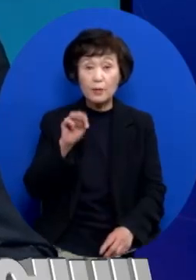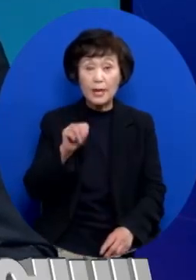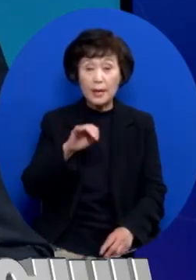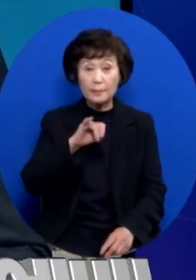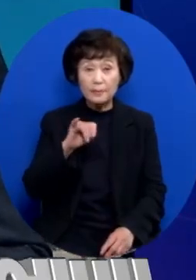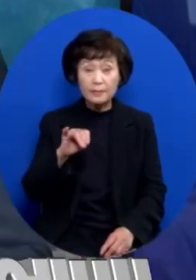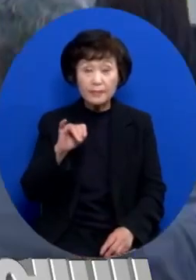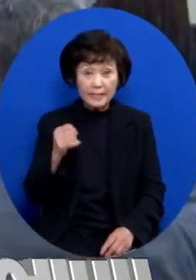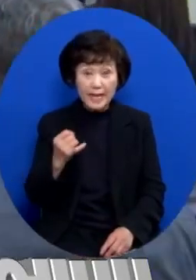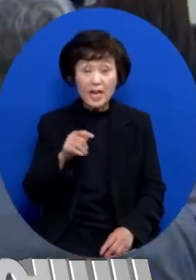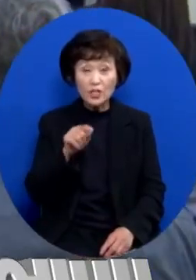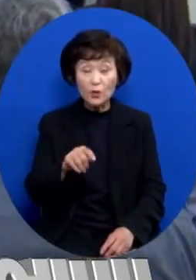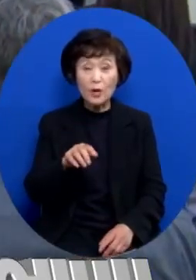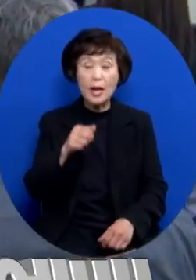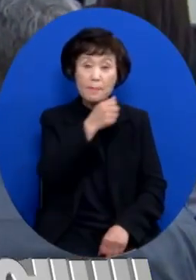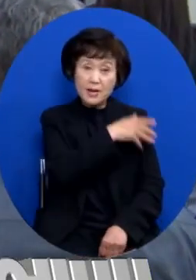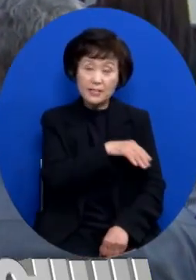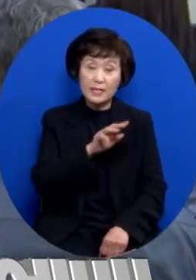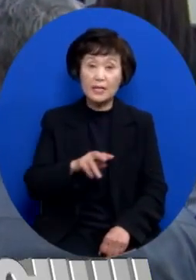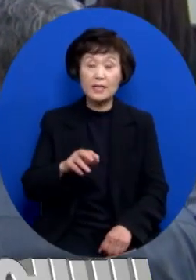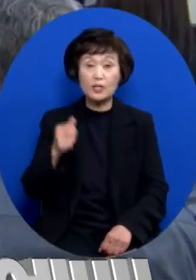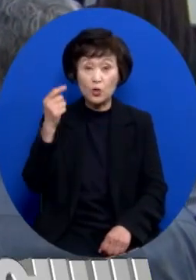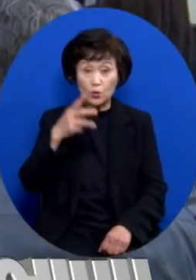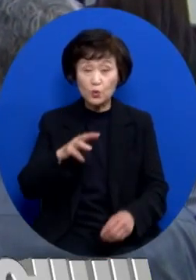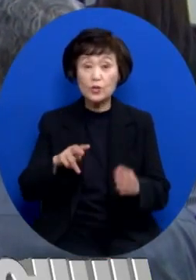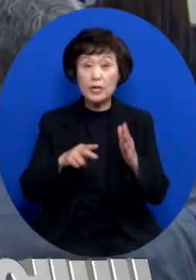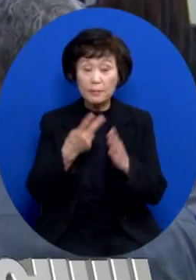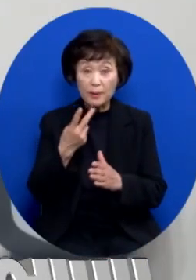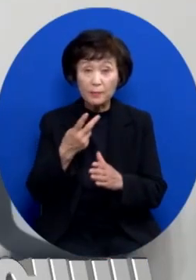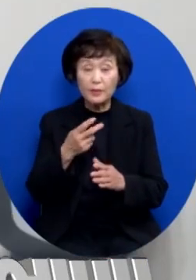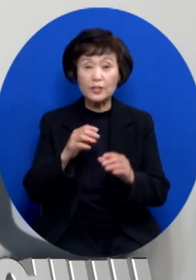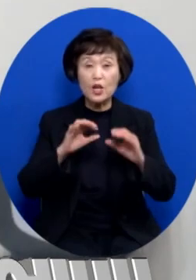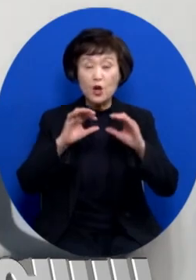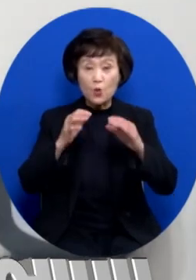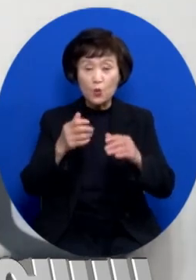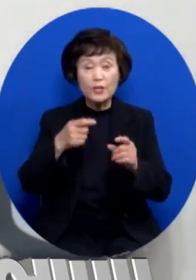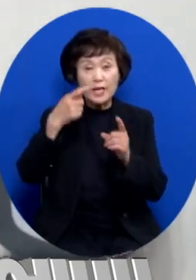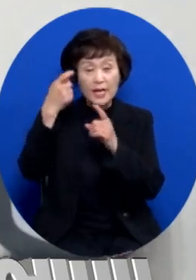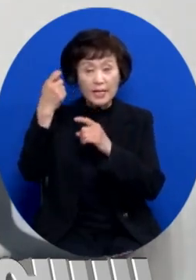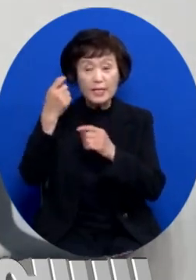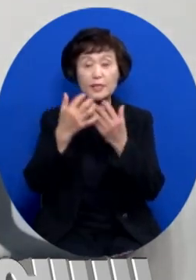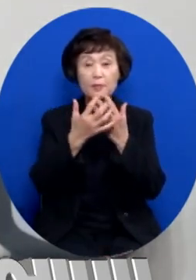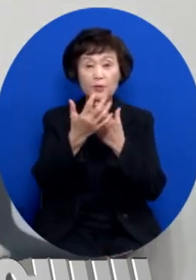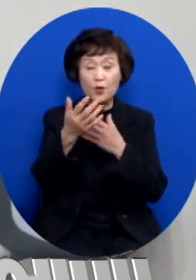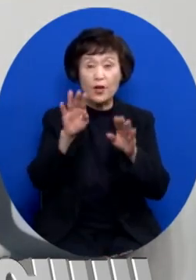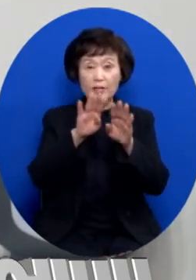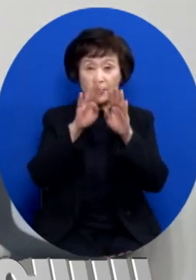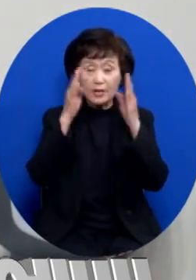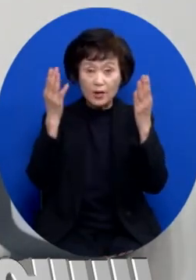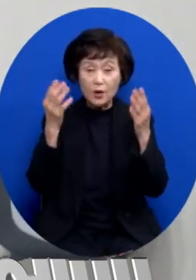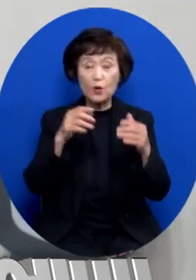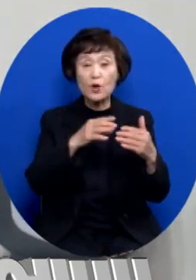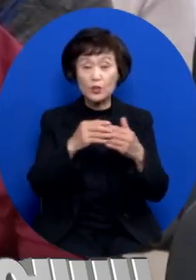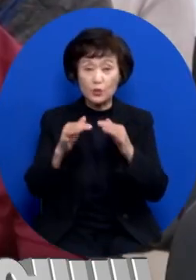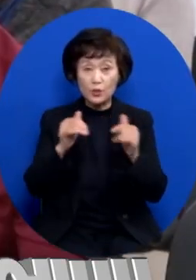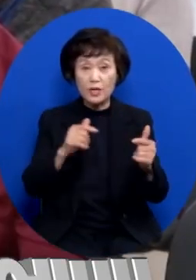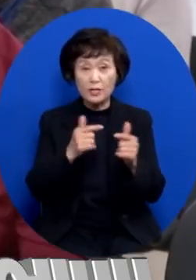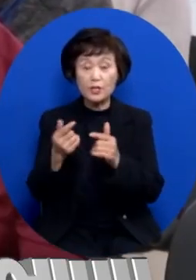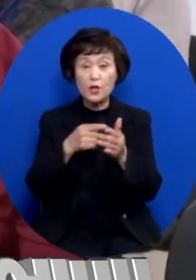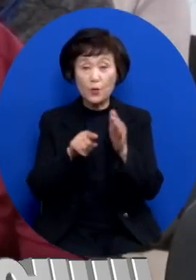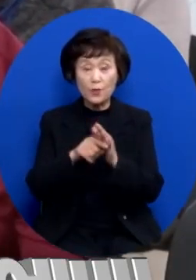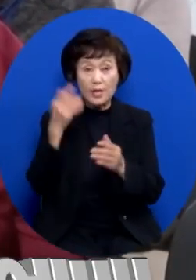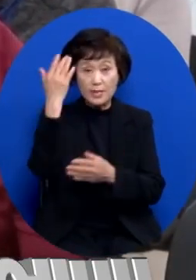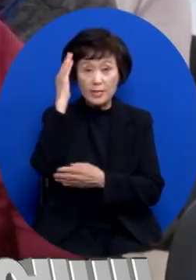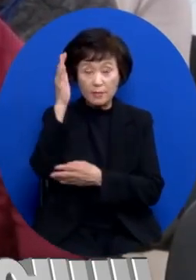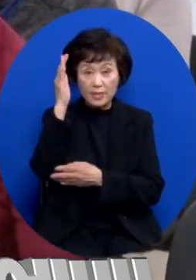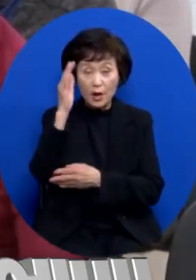AWMJ 선교회가 팔레스타인에서 200번째 국가 선교사역 국제 기념대회를 열고 팔레스타인 교회 지도자들을 위한